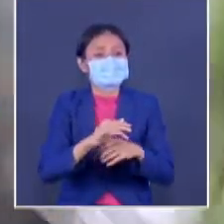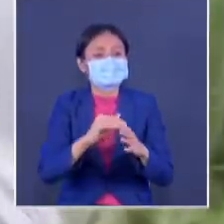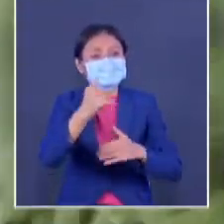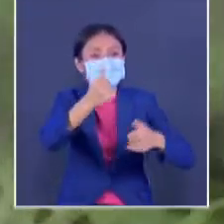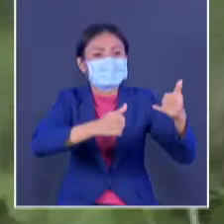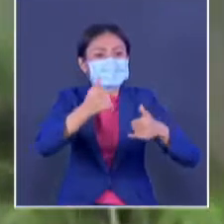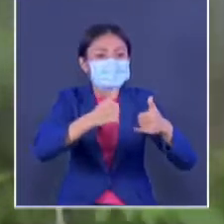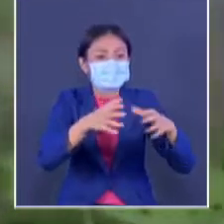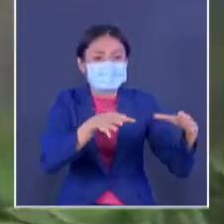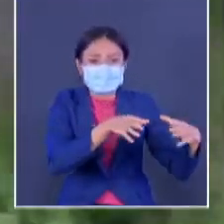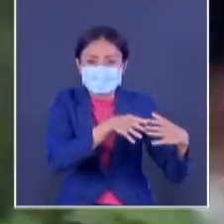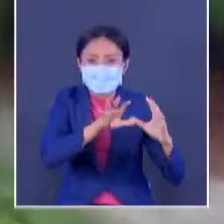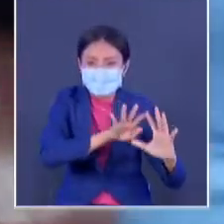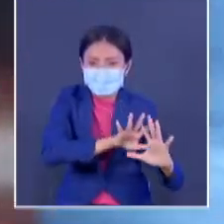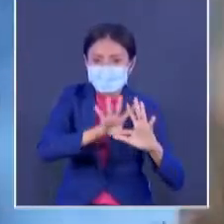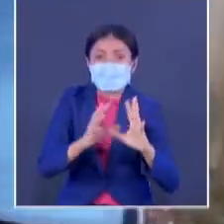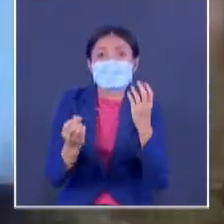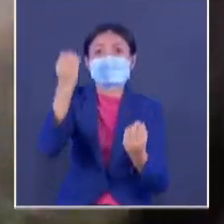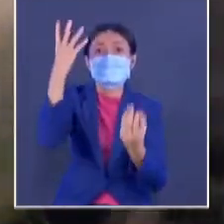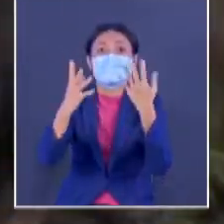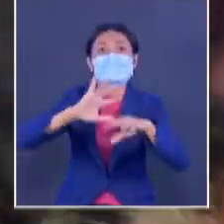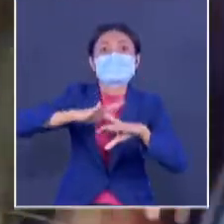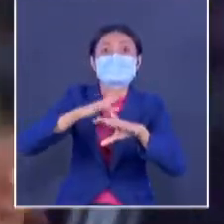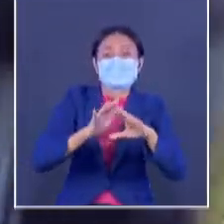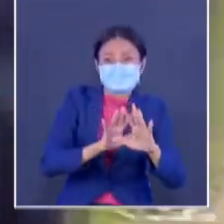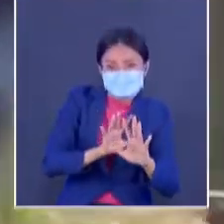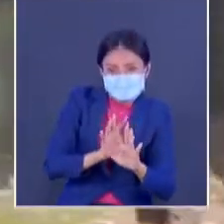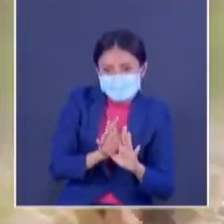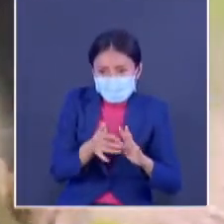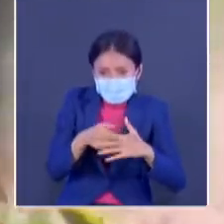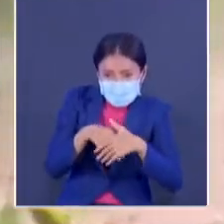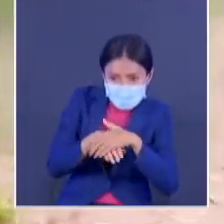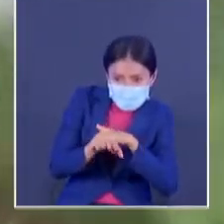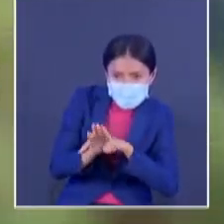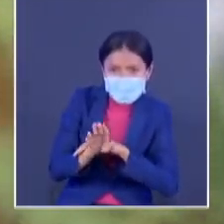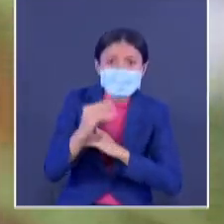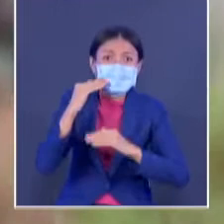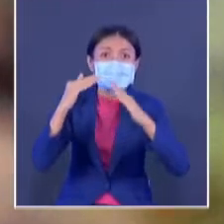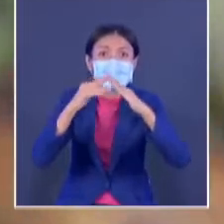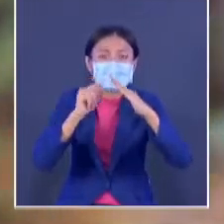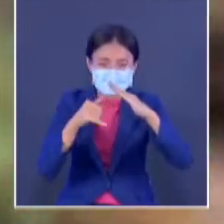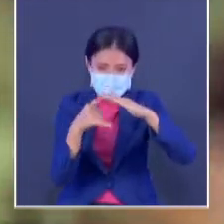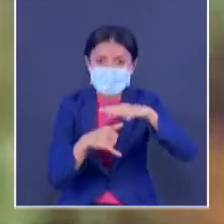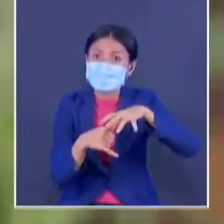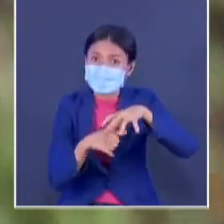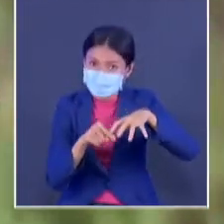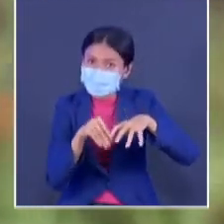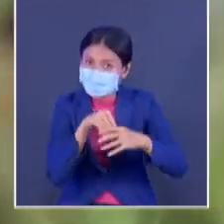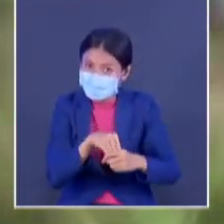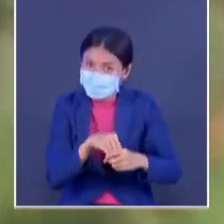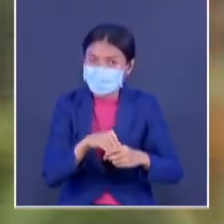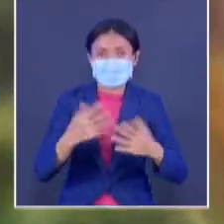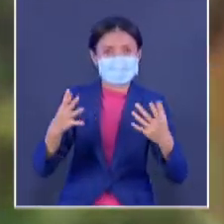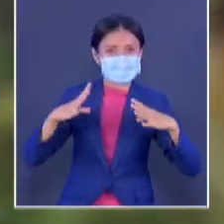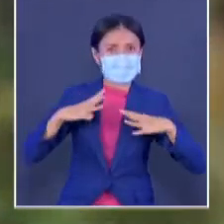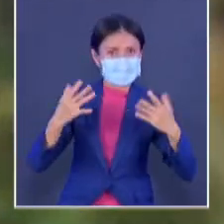การลักลอบเดินเข้ามายังประเทศไทยผ่านทางช่องทางธรรมชาติแล้วก็มาพักรออยู่บ้านหลังนี้ครับพอพักรอปุ๊บดำเนิน